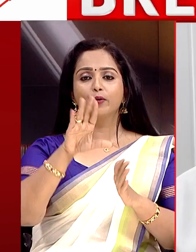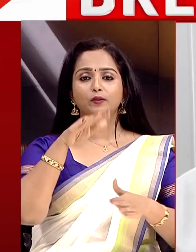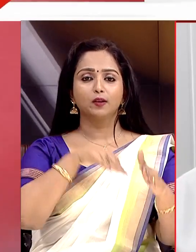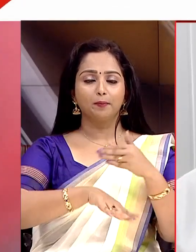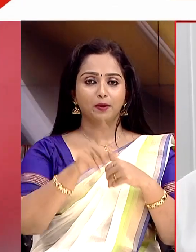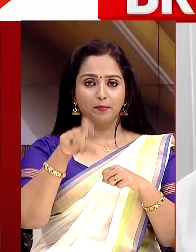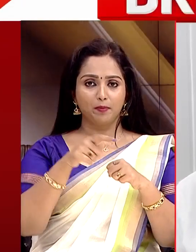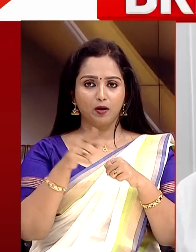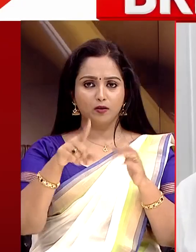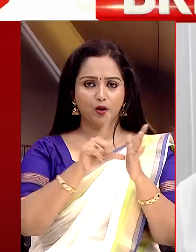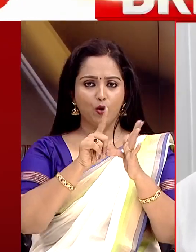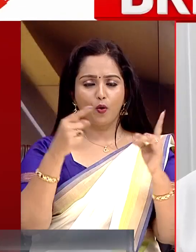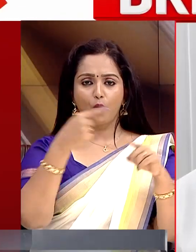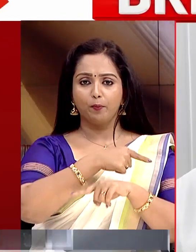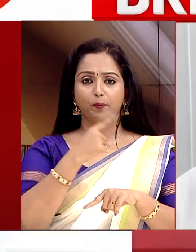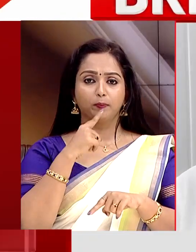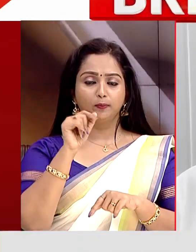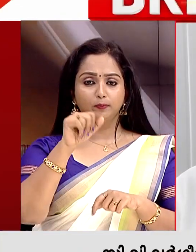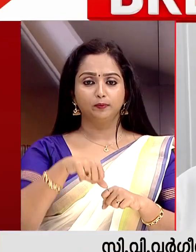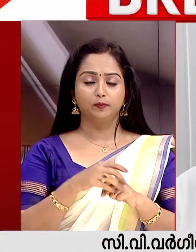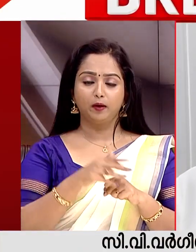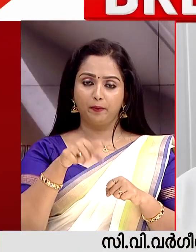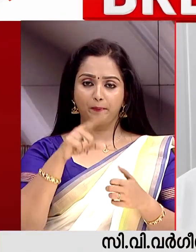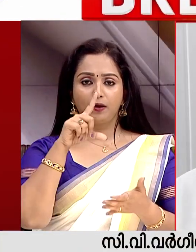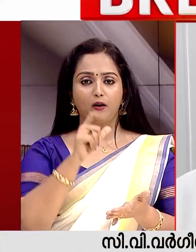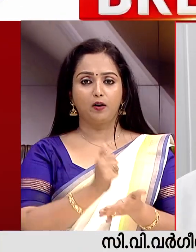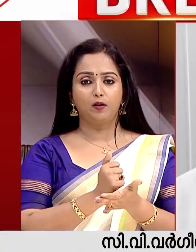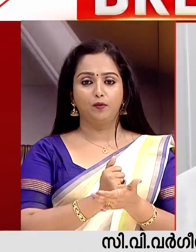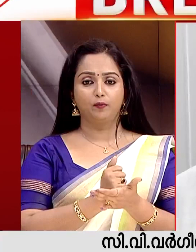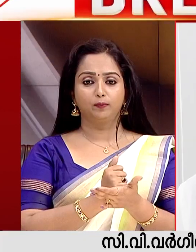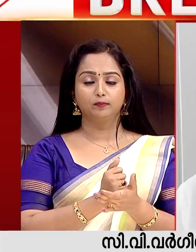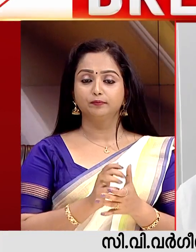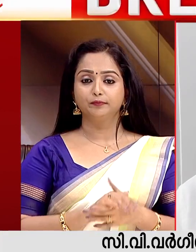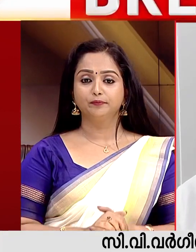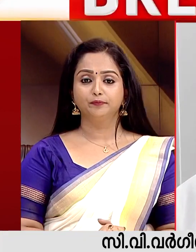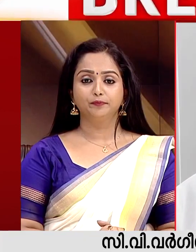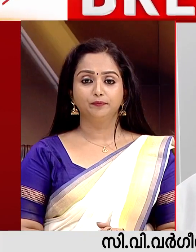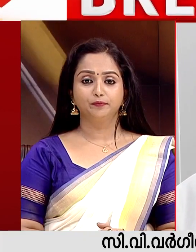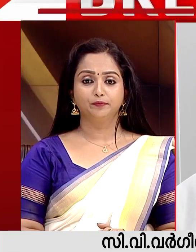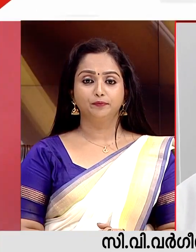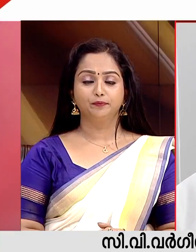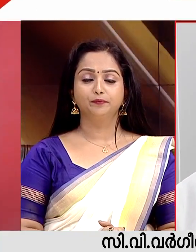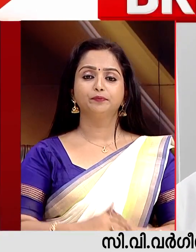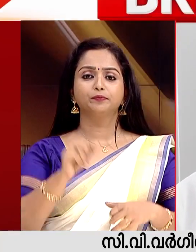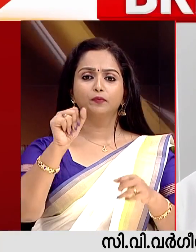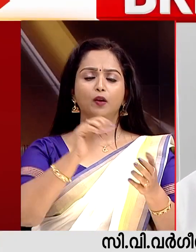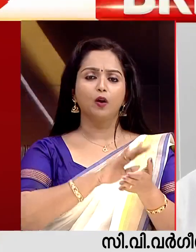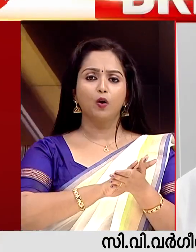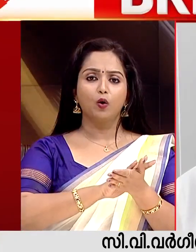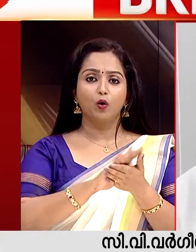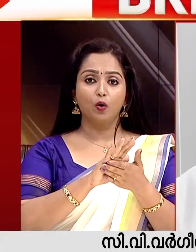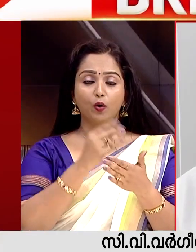ബില്ല് അവതരിപ്പിക്കുന്ന തടസ്സവാദം ഉന്നയിച്ചതെന്നുള്ളത് ഇപ്പോൾ വസ്തുത പുറത്തു വന്നിരിക്കുകയാണ്. അതിനൊക്കെ ഹോട്ടലിൻ്റെ ലൈസൻസ് എടുത്ത്